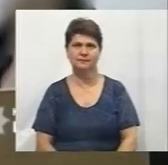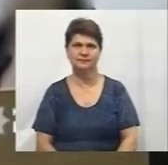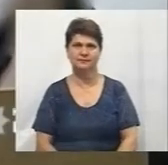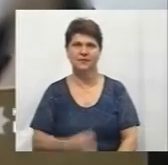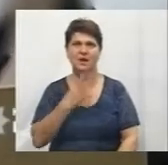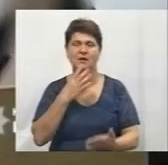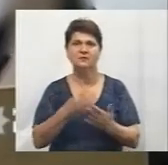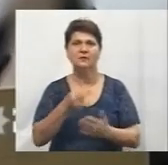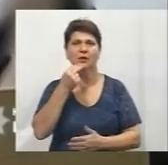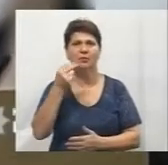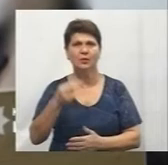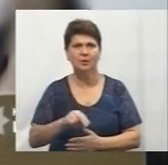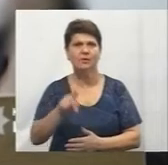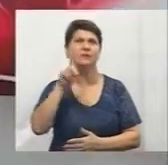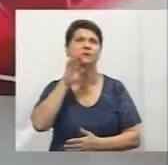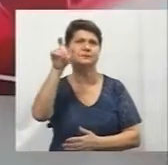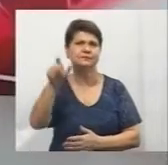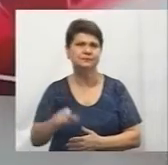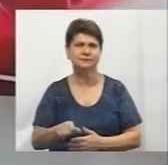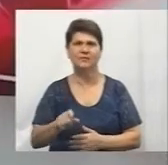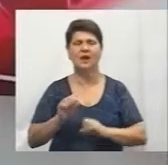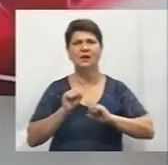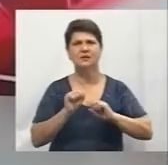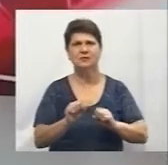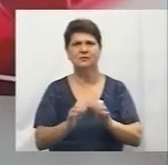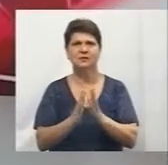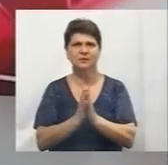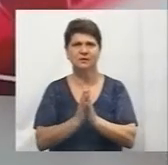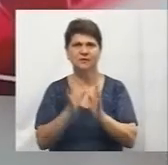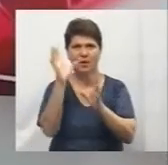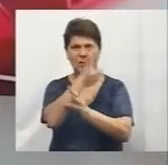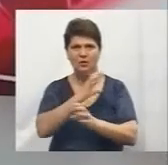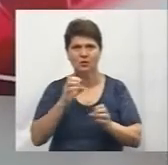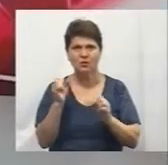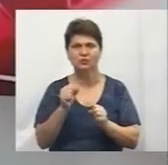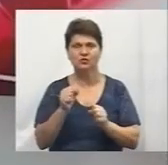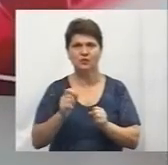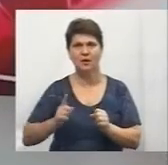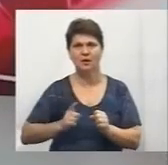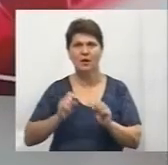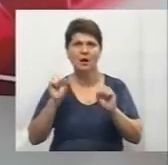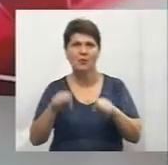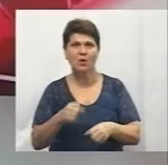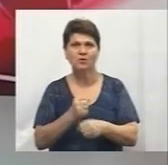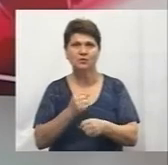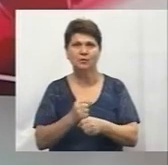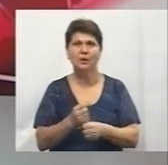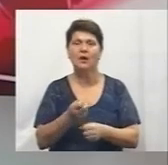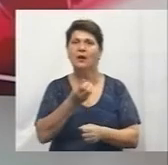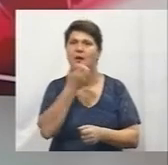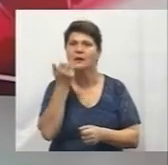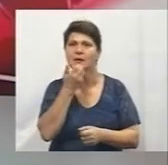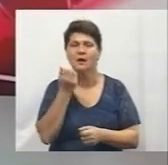Свою провину підозрювана визнає. Її захисник просив про нічний домашній арешт, аби та мала змогу заробити гроші на